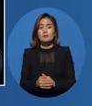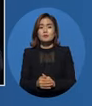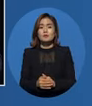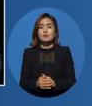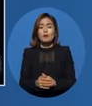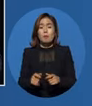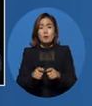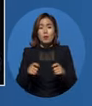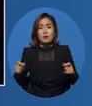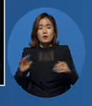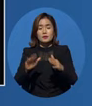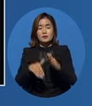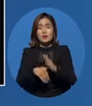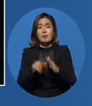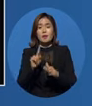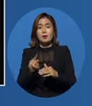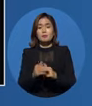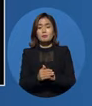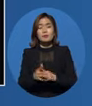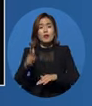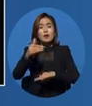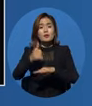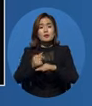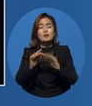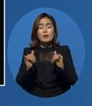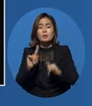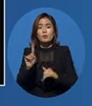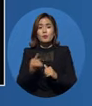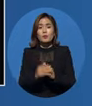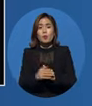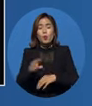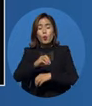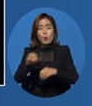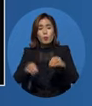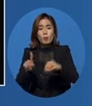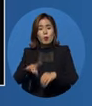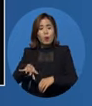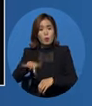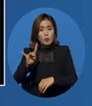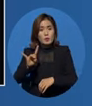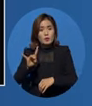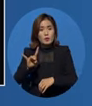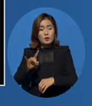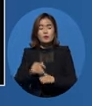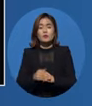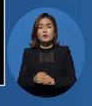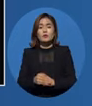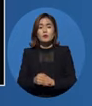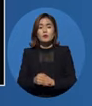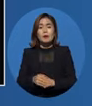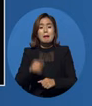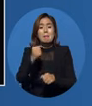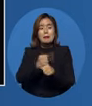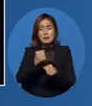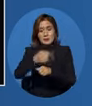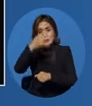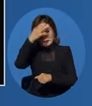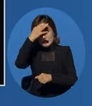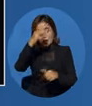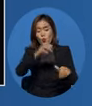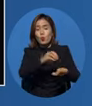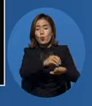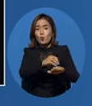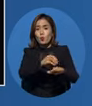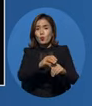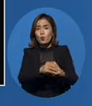장기적으로 개발자의 얘기 있는데 나중에 하는 사람들은 오히려 이제 먼저 그 어 만들어진 기술 이런 것들에